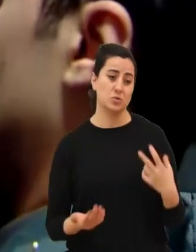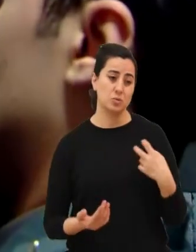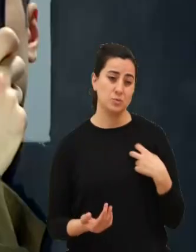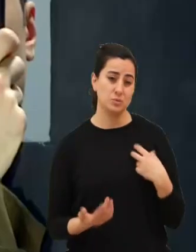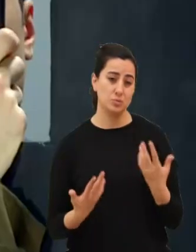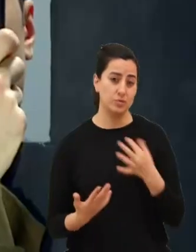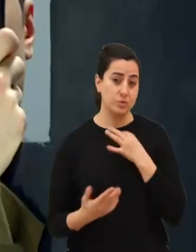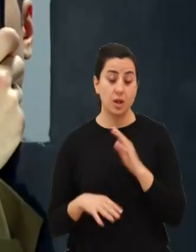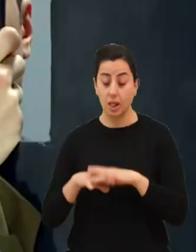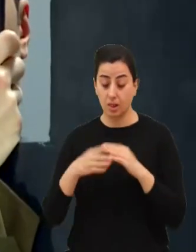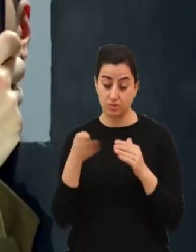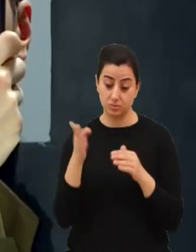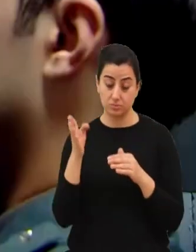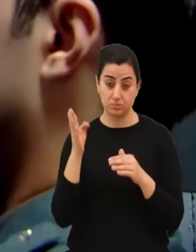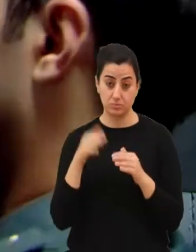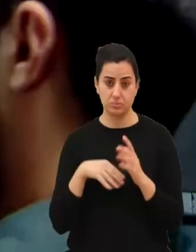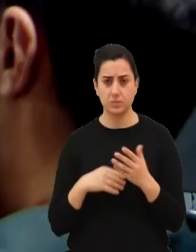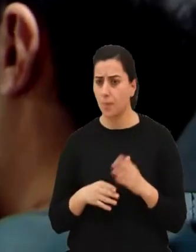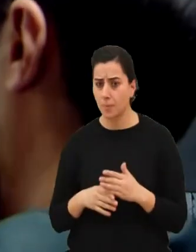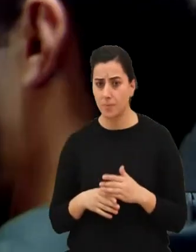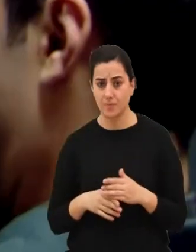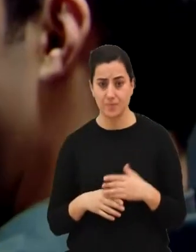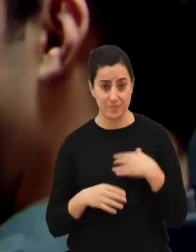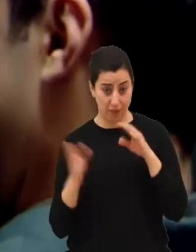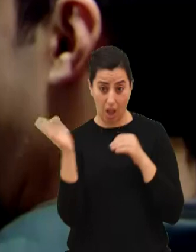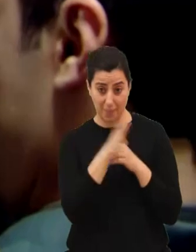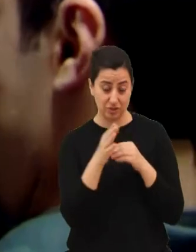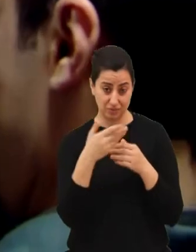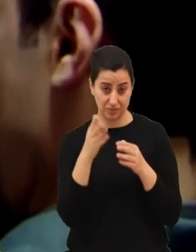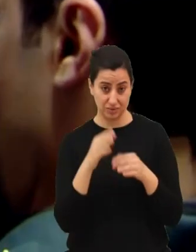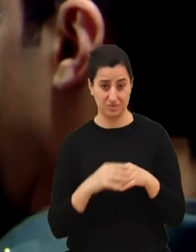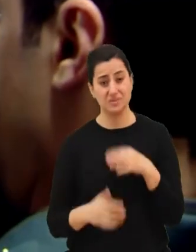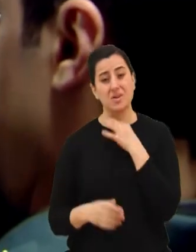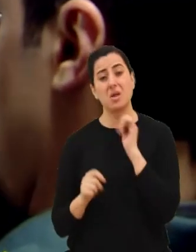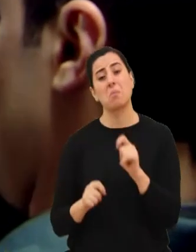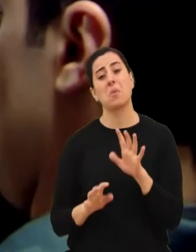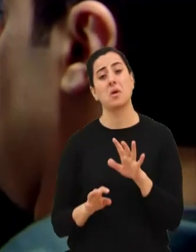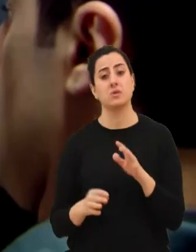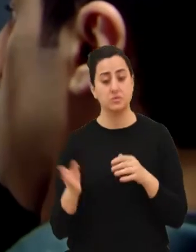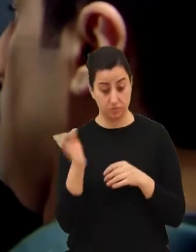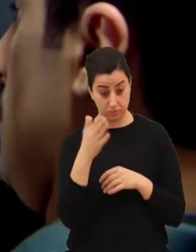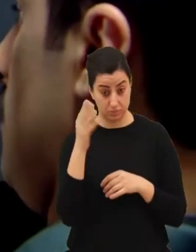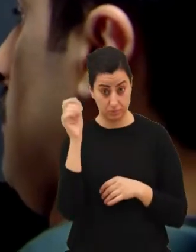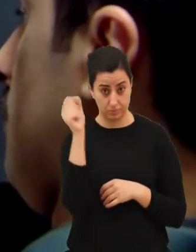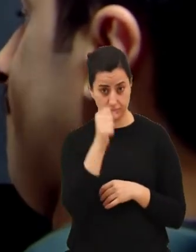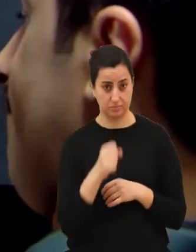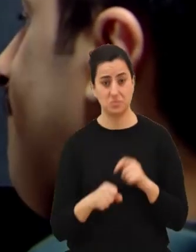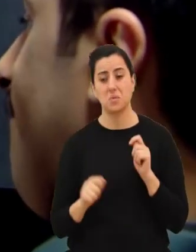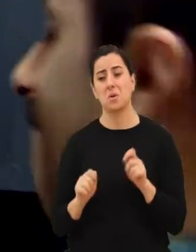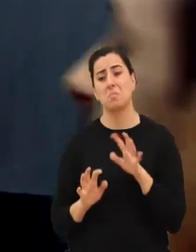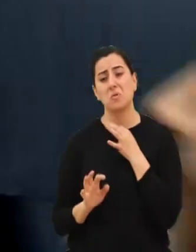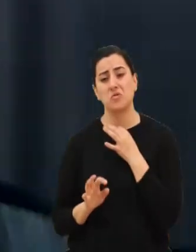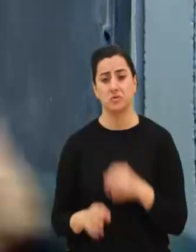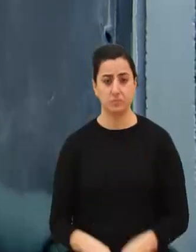Komiserim. Komiserim yok. Çekilin oradan. Çekilin oradan. Niye komiserim? Kapatacağım. Çekilin oradan. Komiserim ne olur. Komiserim. Komiserim yok. Çekilin. Komiserim yapmayın.